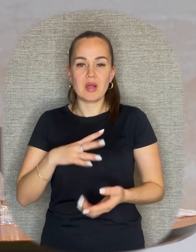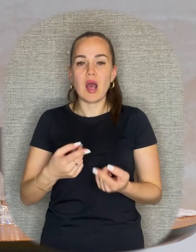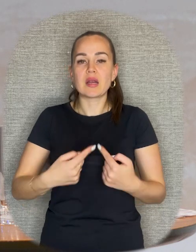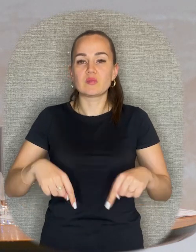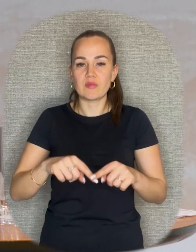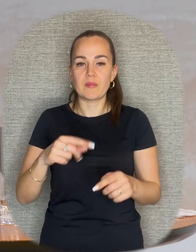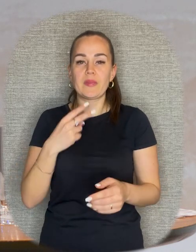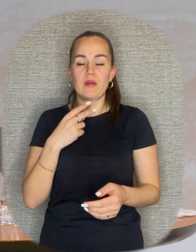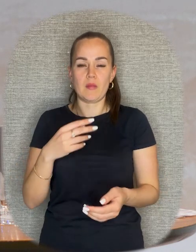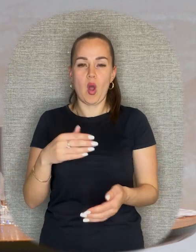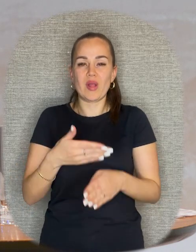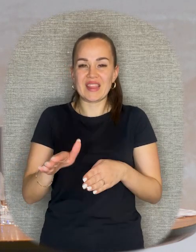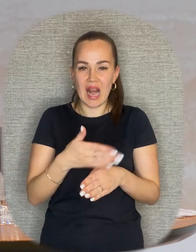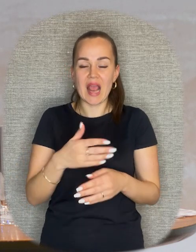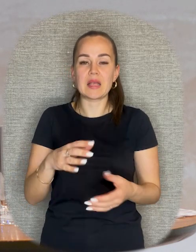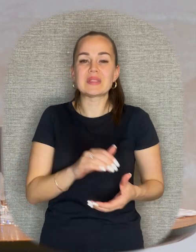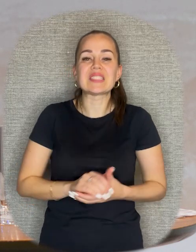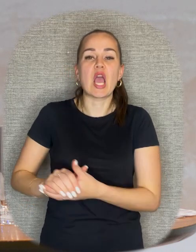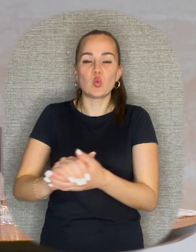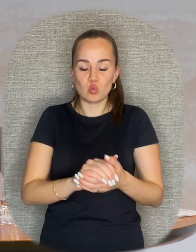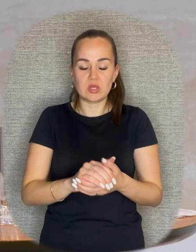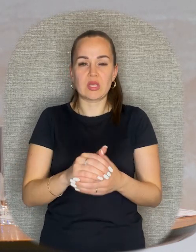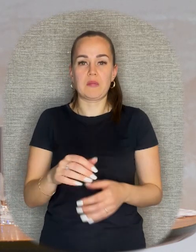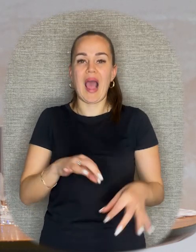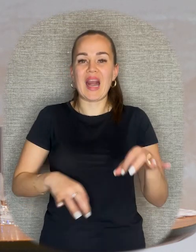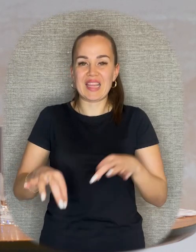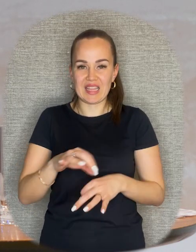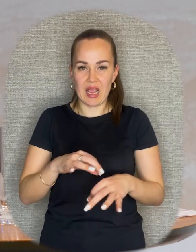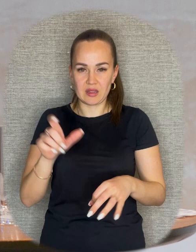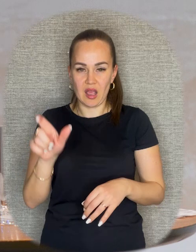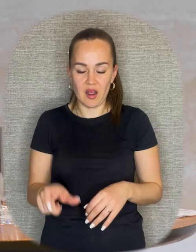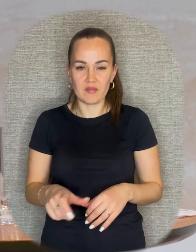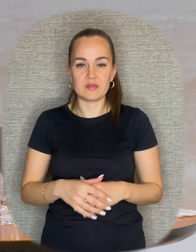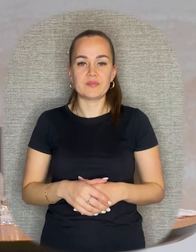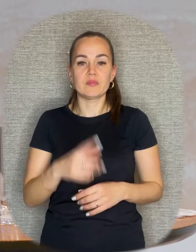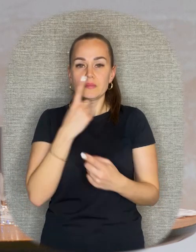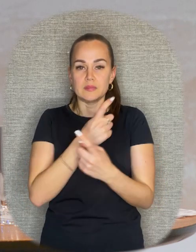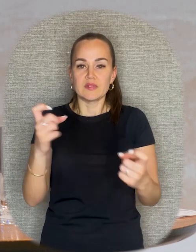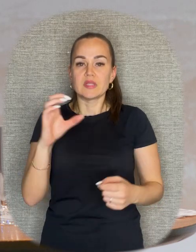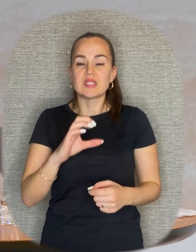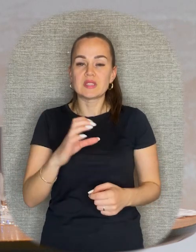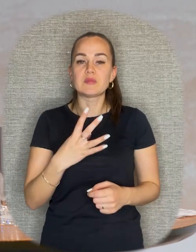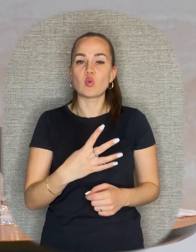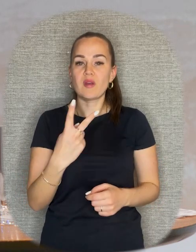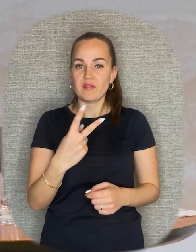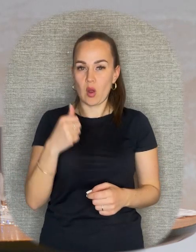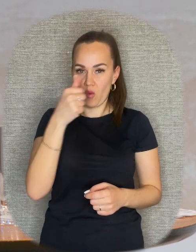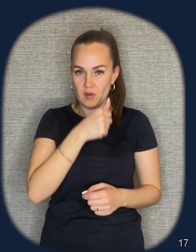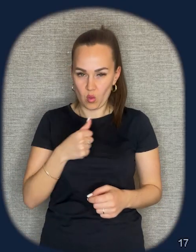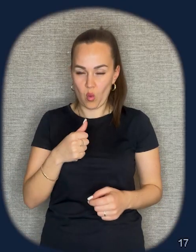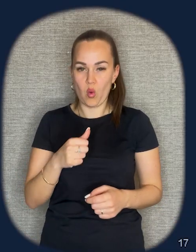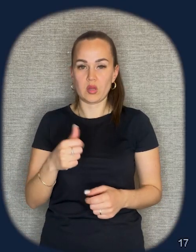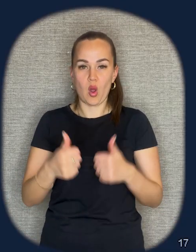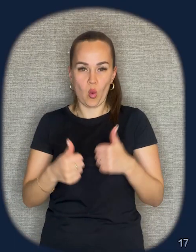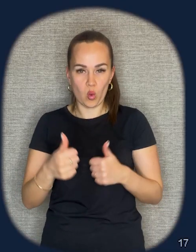монумент защитником Ленинграда был организован ленинградским отделением Союза Архитекторов и являлся ленинградским туром